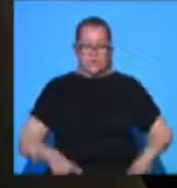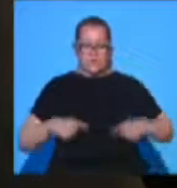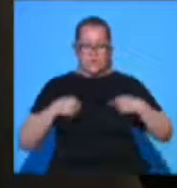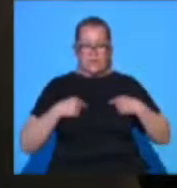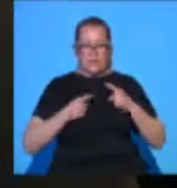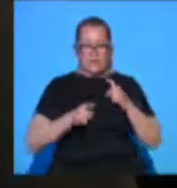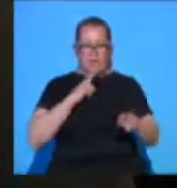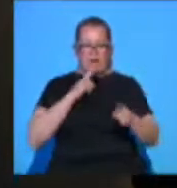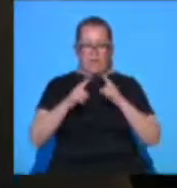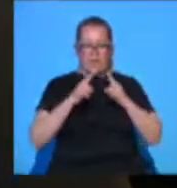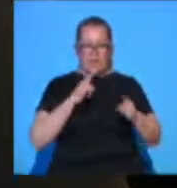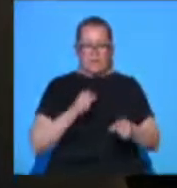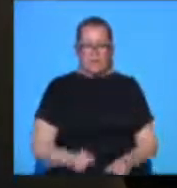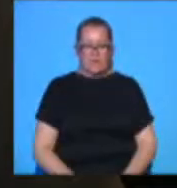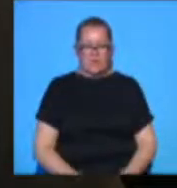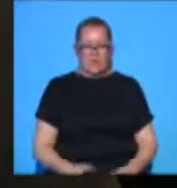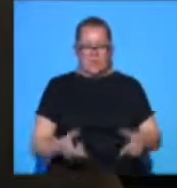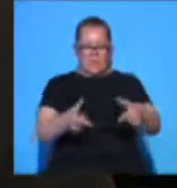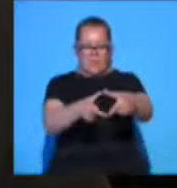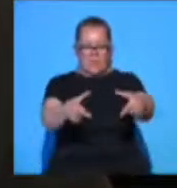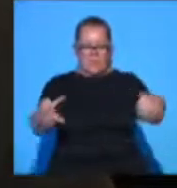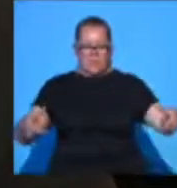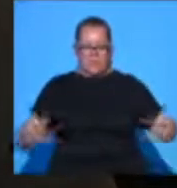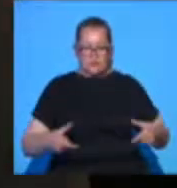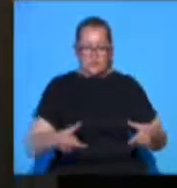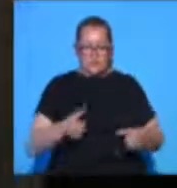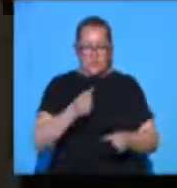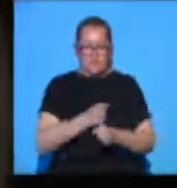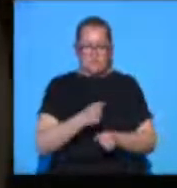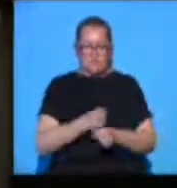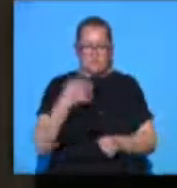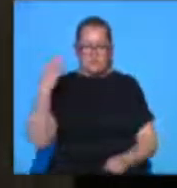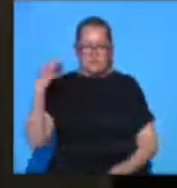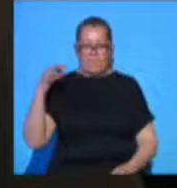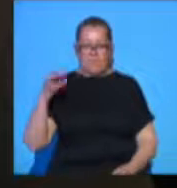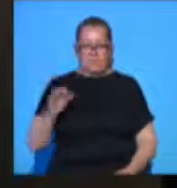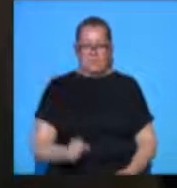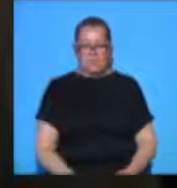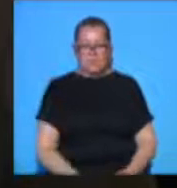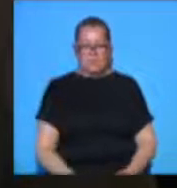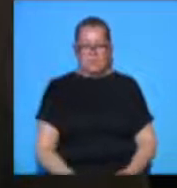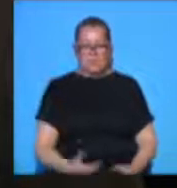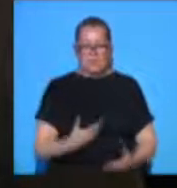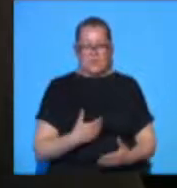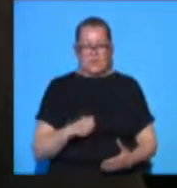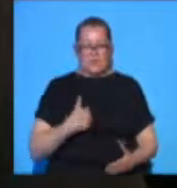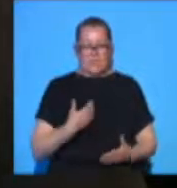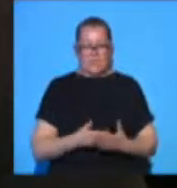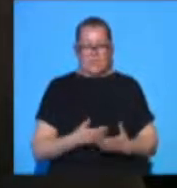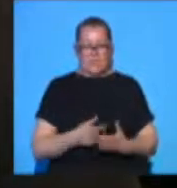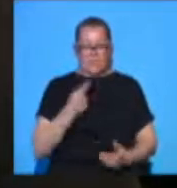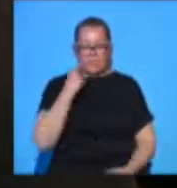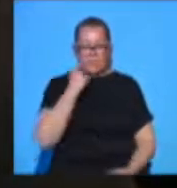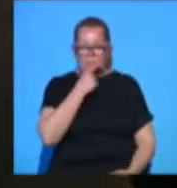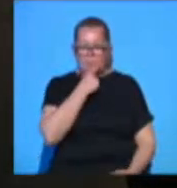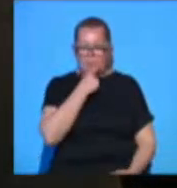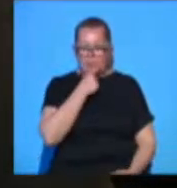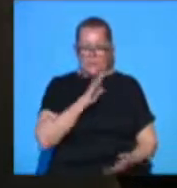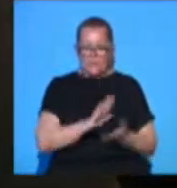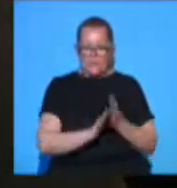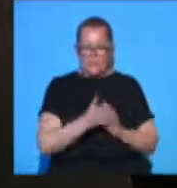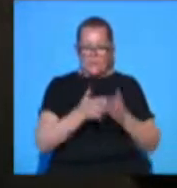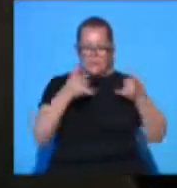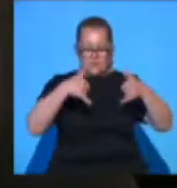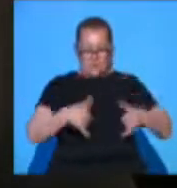puțin și despre scena de aici pe care ați amenajat-o special pentru acest eveniment. Este o premieră terminată acum de curând? Da,